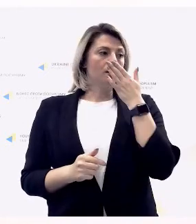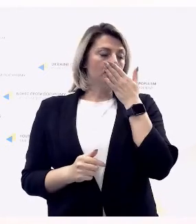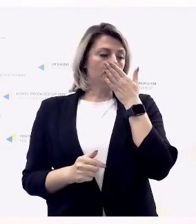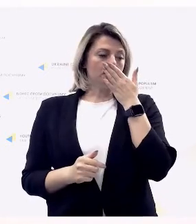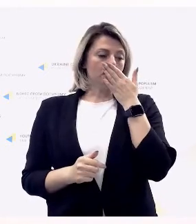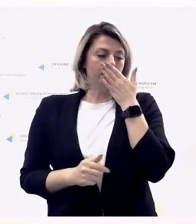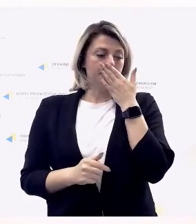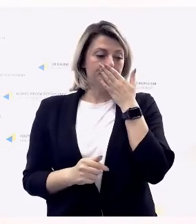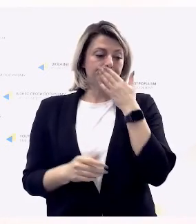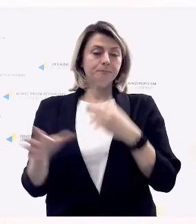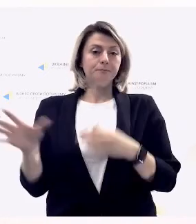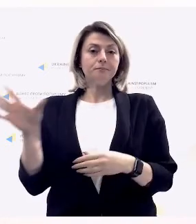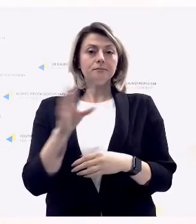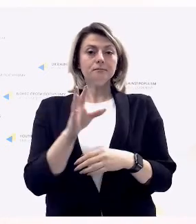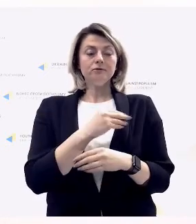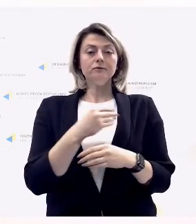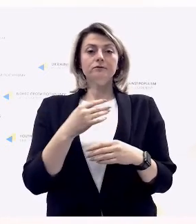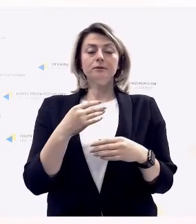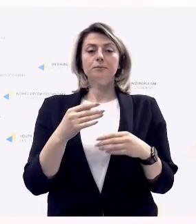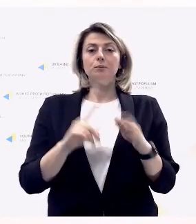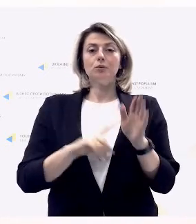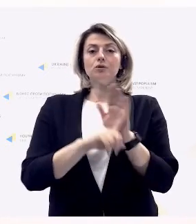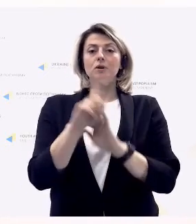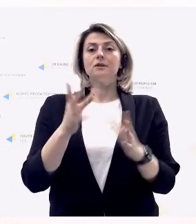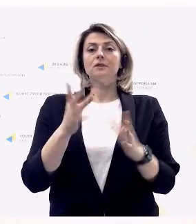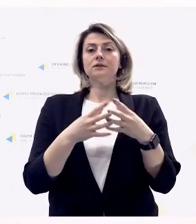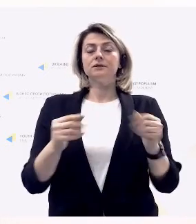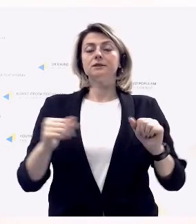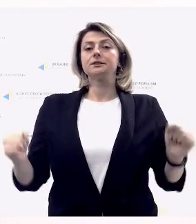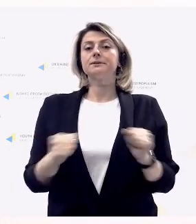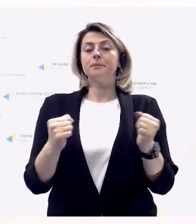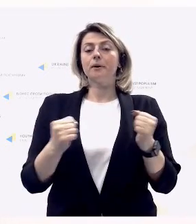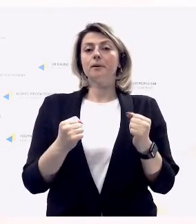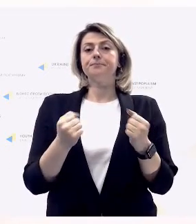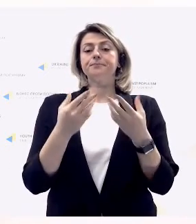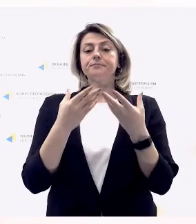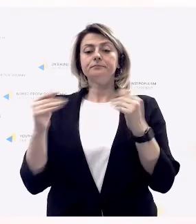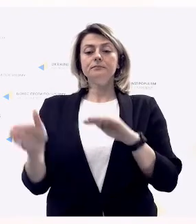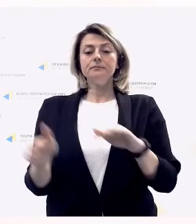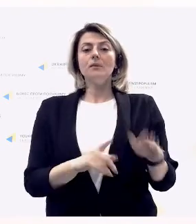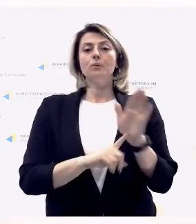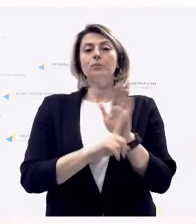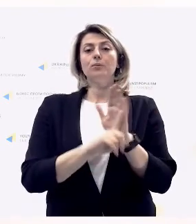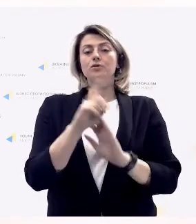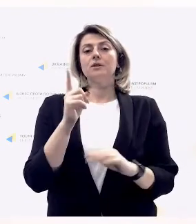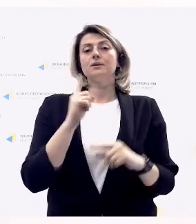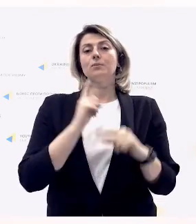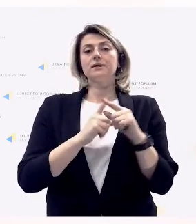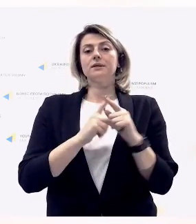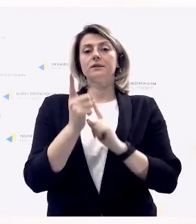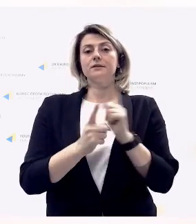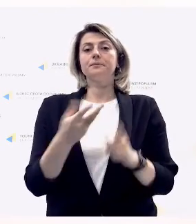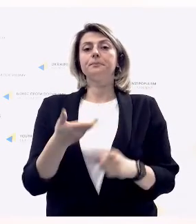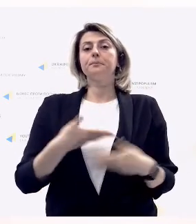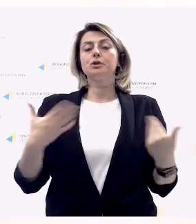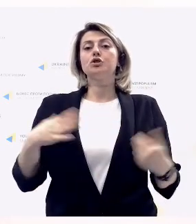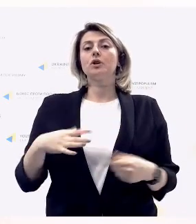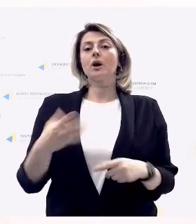Вже починається весна, зима відступає, починаються позитивні зміни. Ми також чекаємо цих